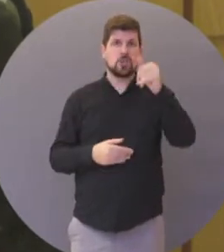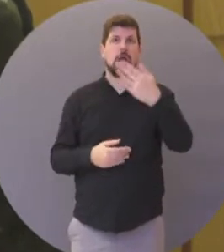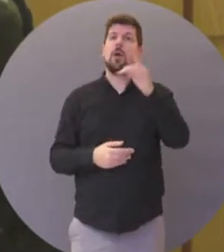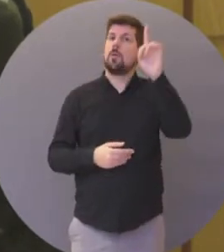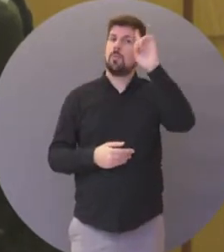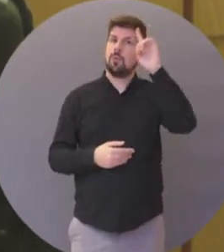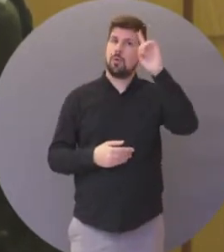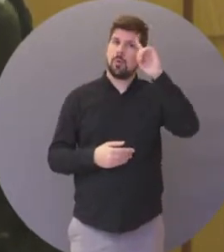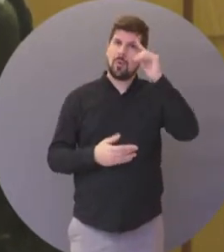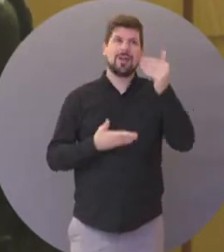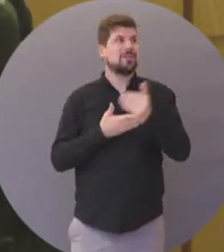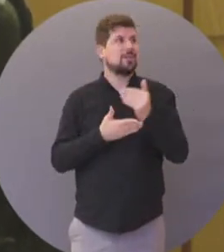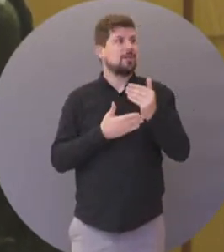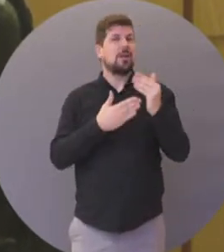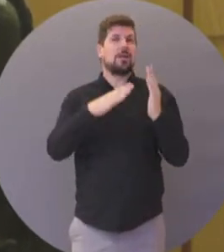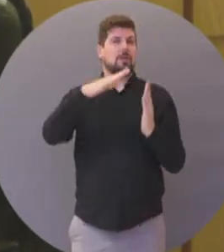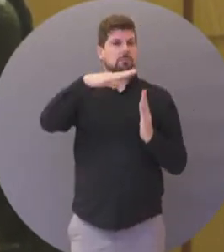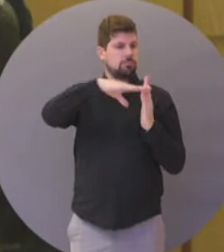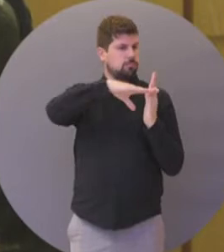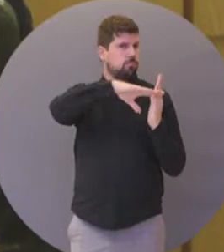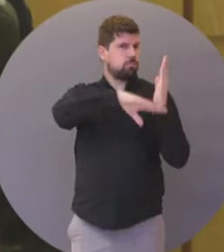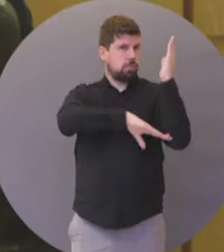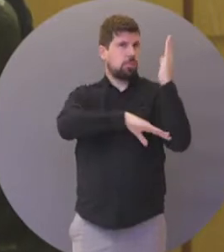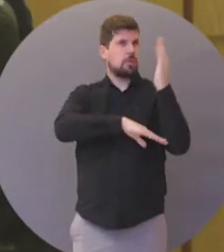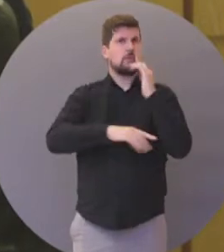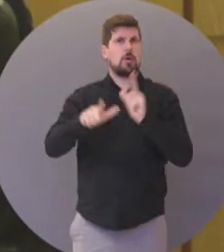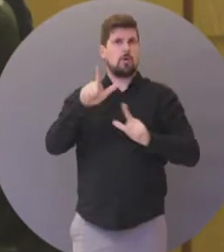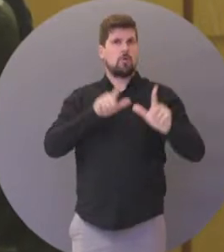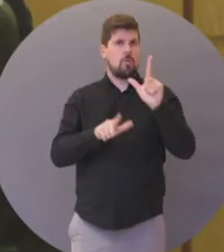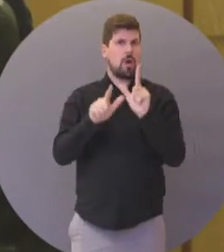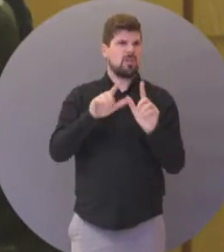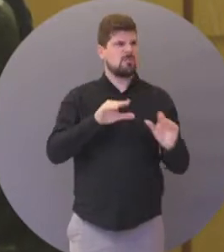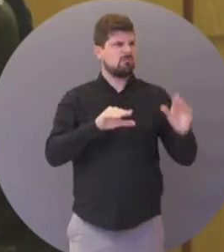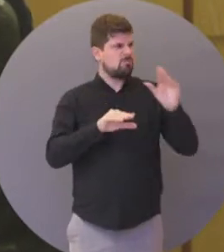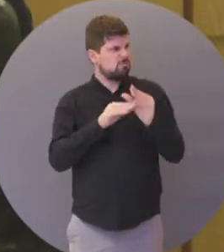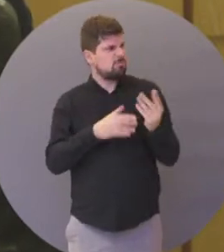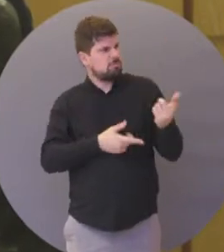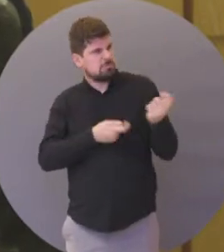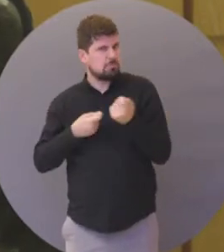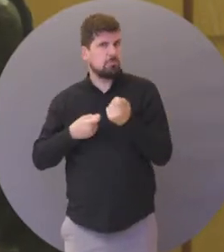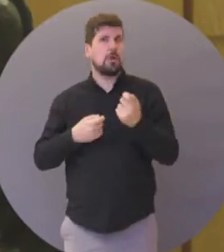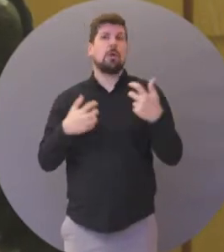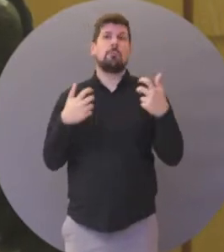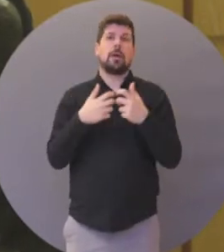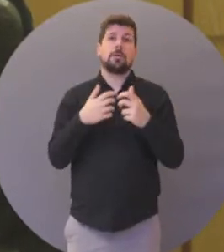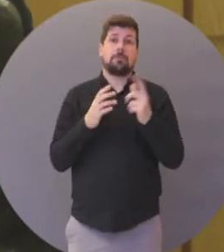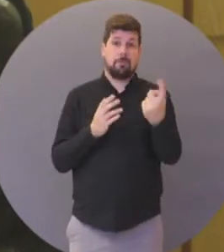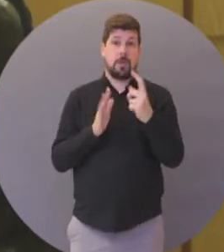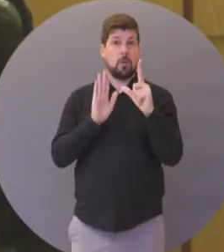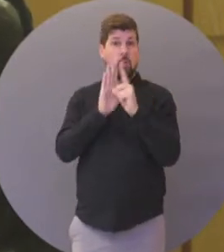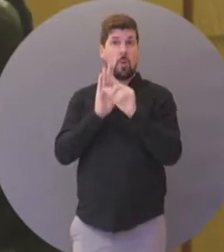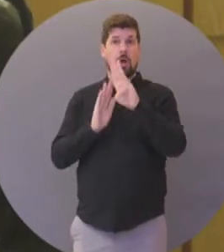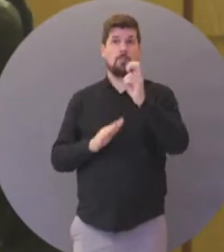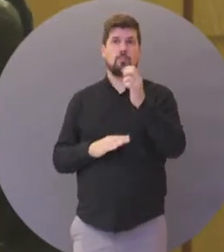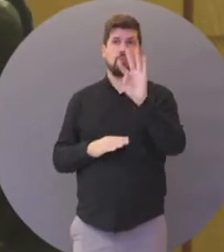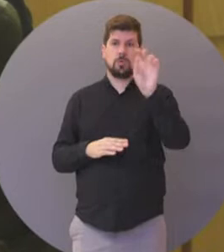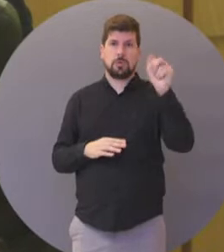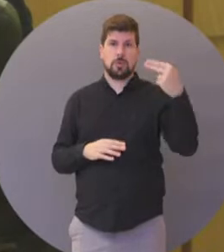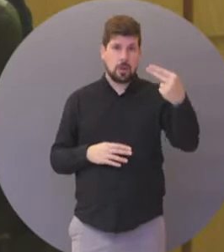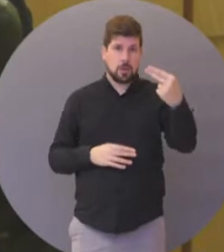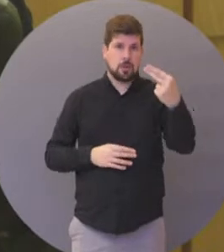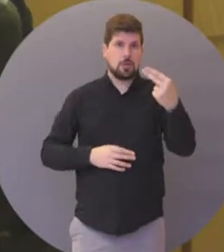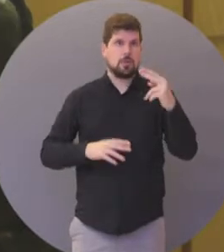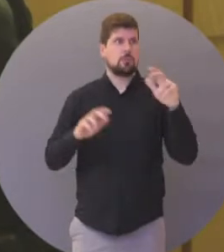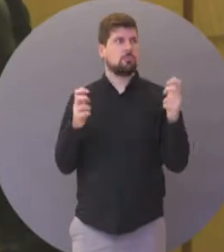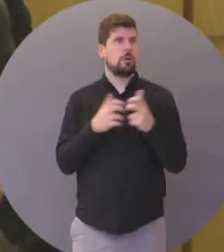et qu'il se voit appliquer des surloyés comme ceux de la loi Boutin avec des montants qui sont parfois exorbitants